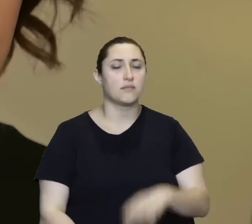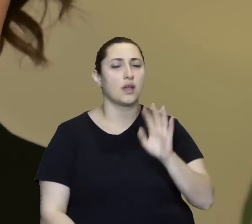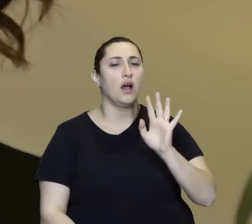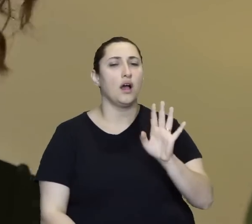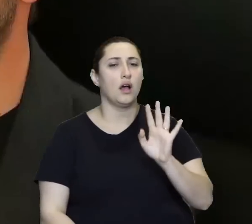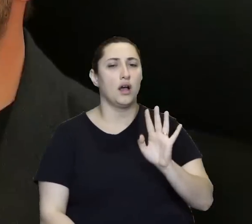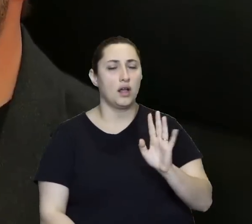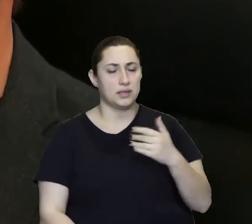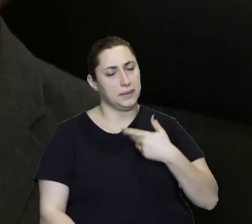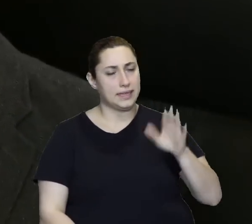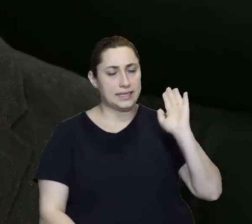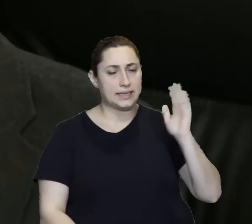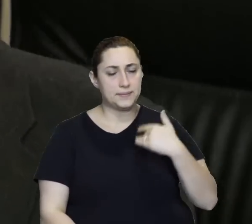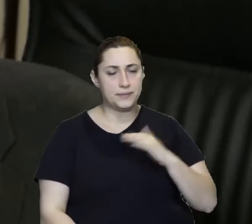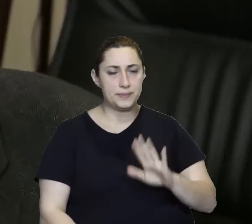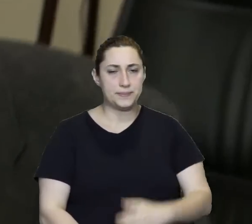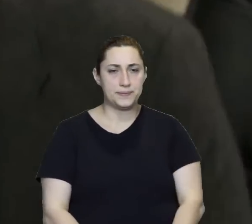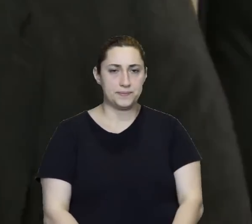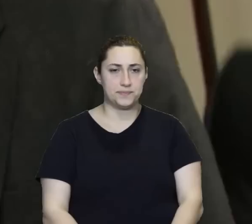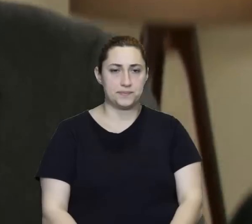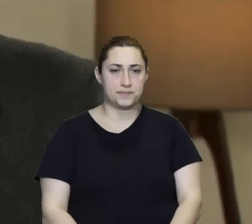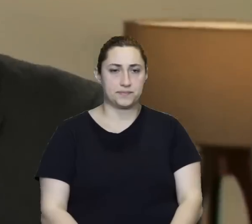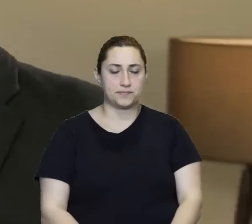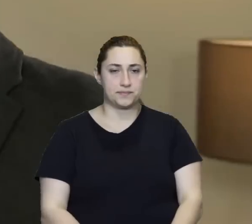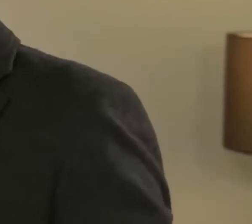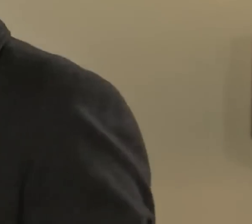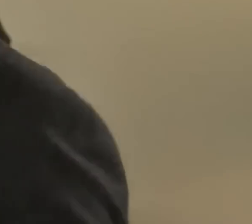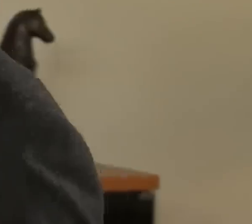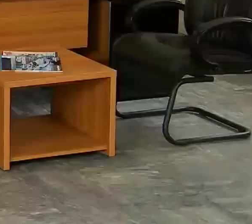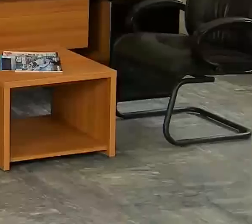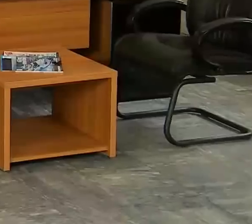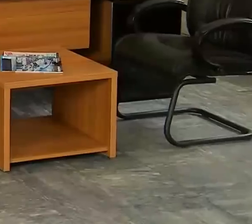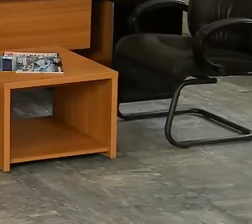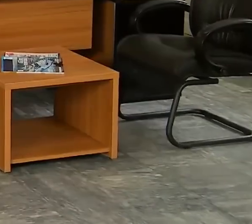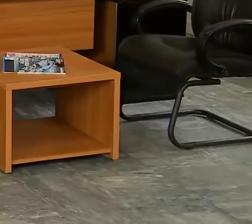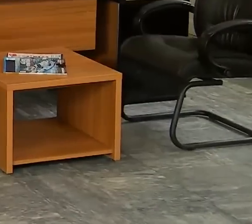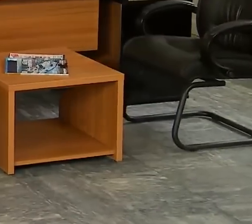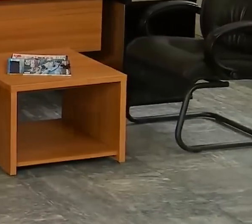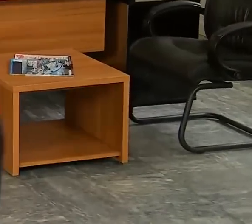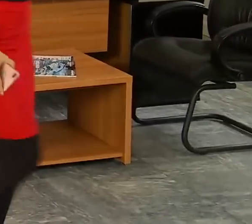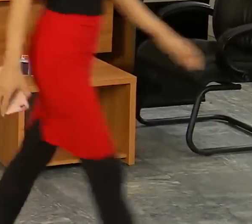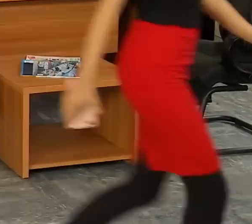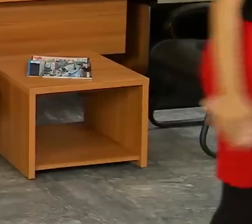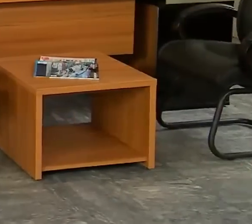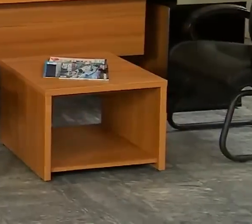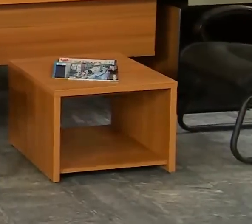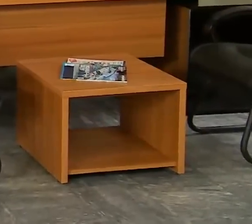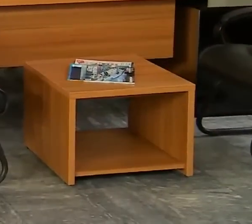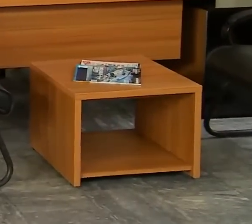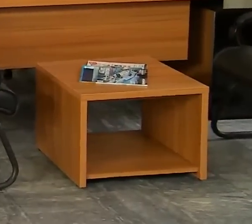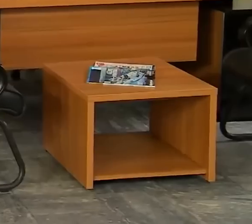Ha, ben çıkıyordum zaten. Mert kalktı. Açmak için Alev'in uzaklaşmasını bekleyerek